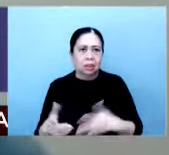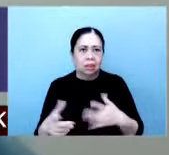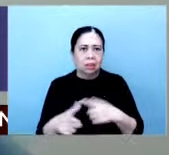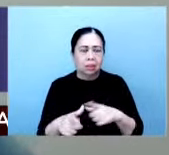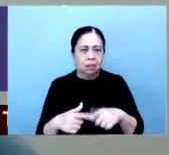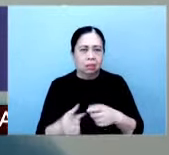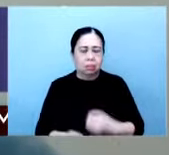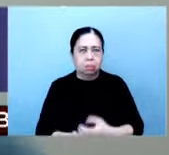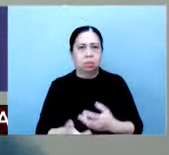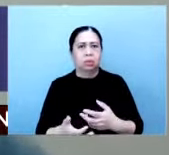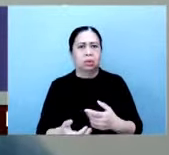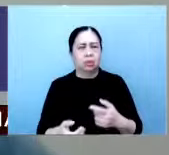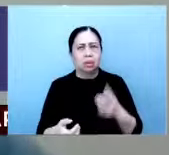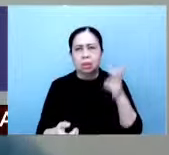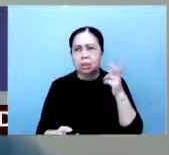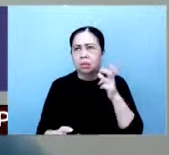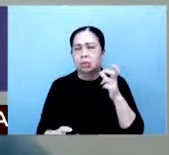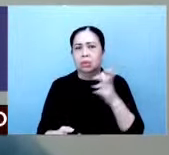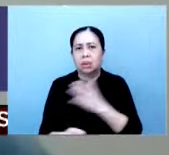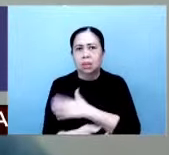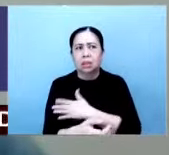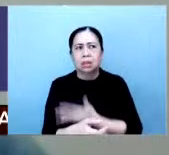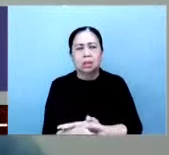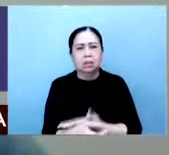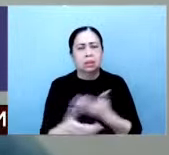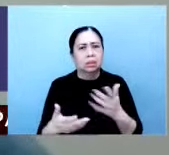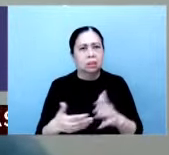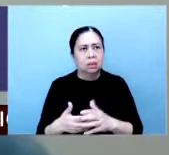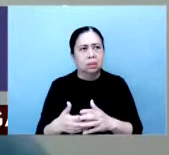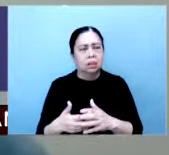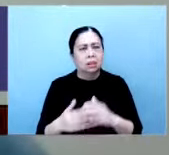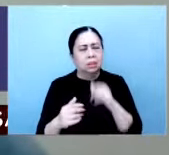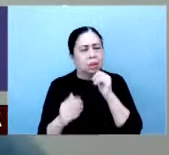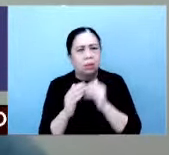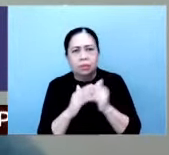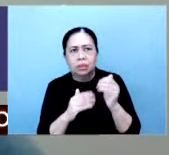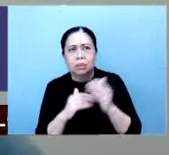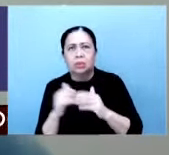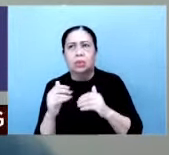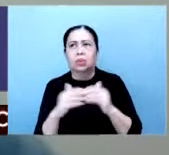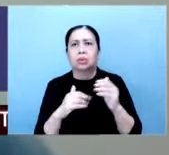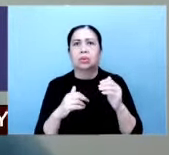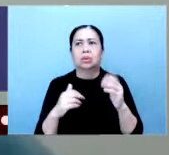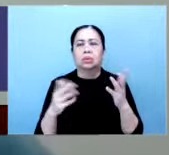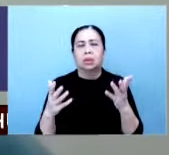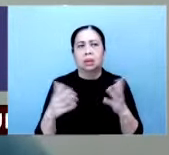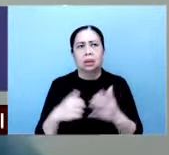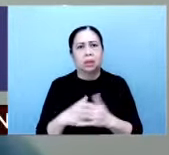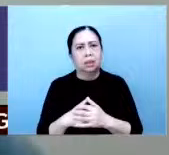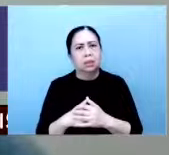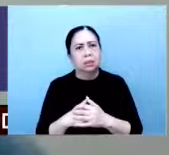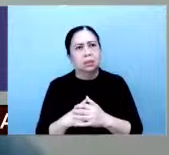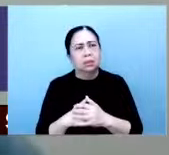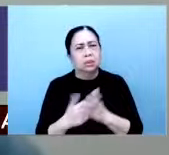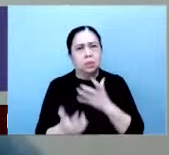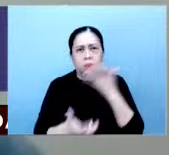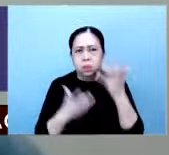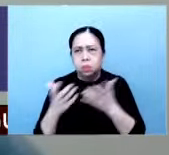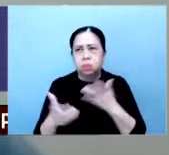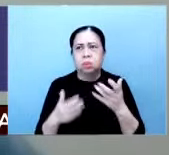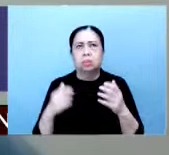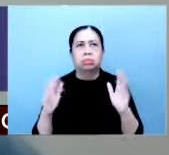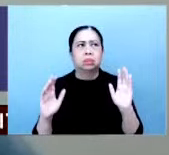naano ko ung anak ko na parang na uncomfortable umano siya um na sumigaw parang